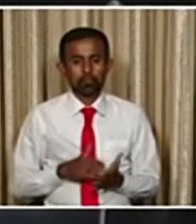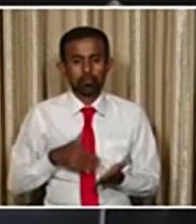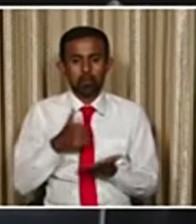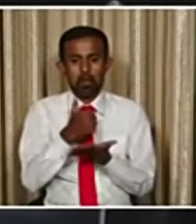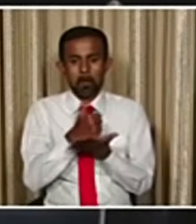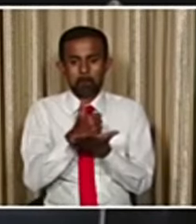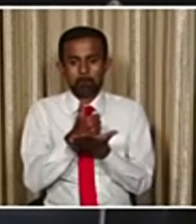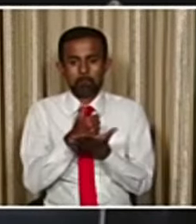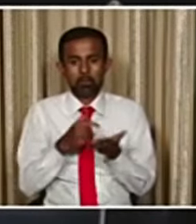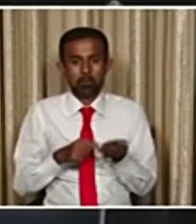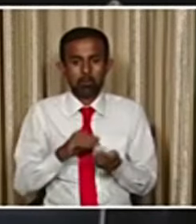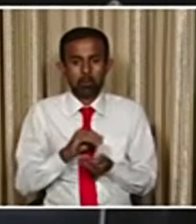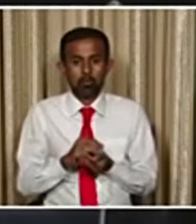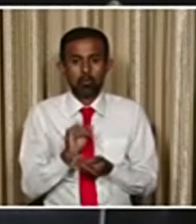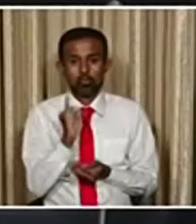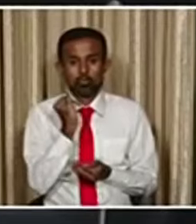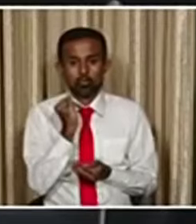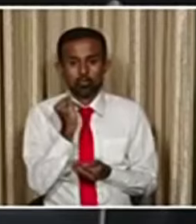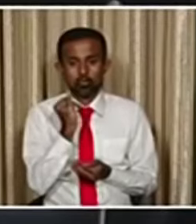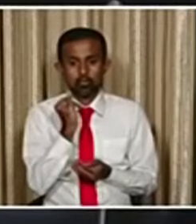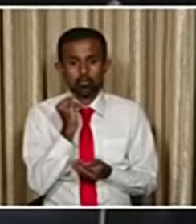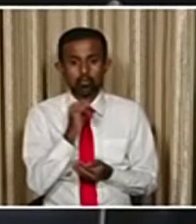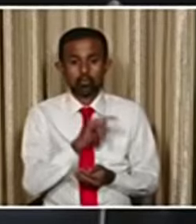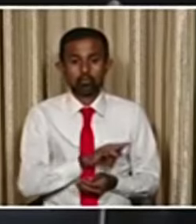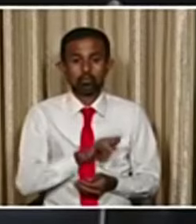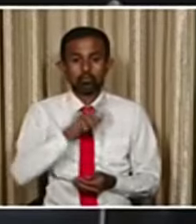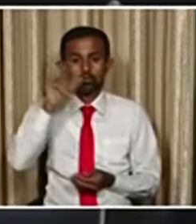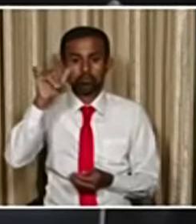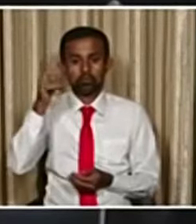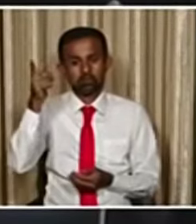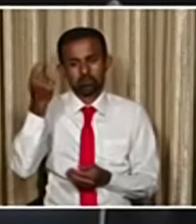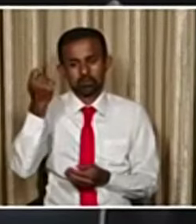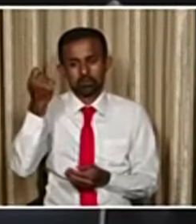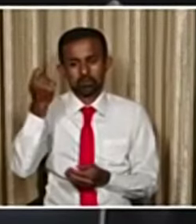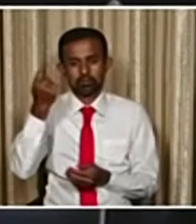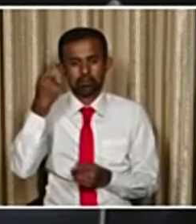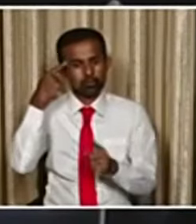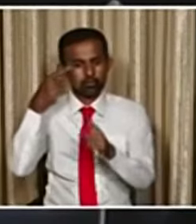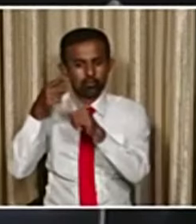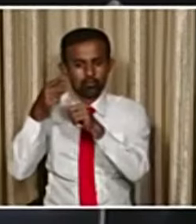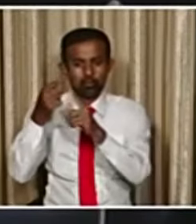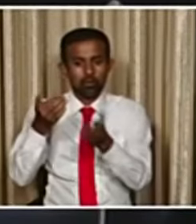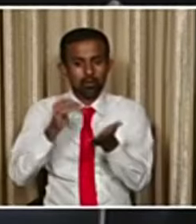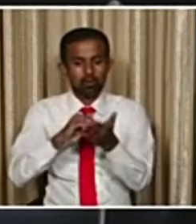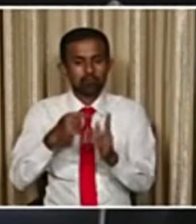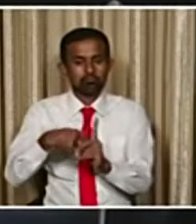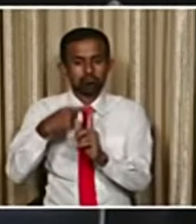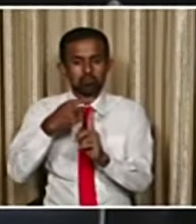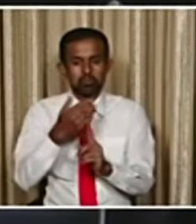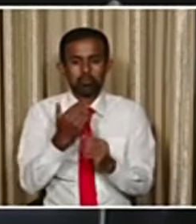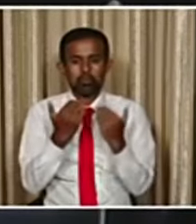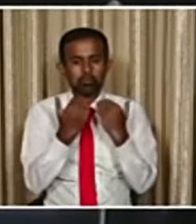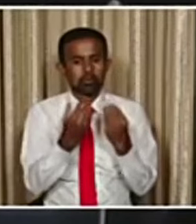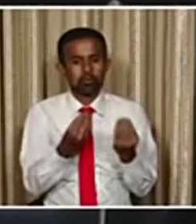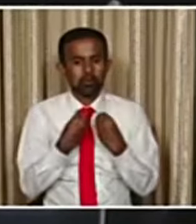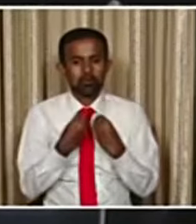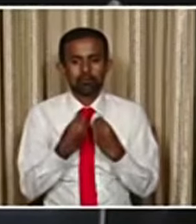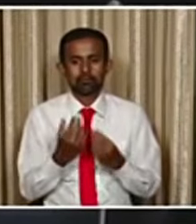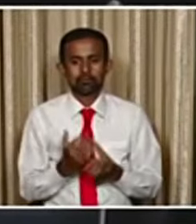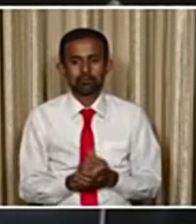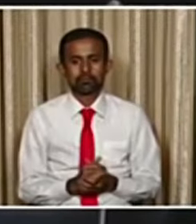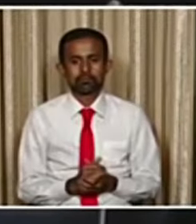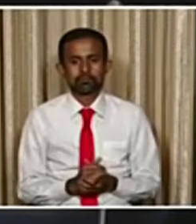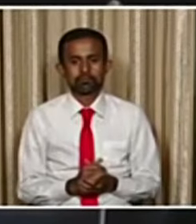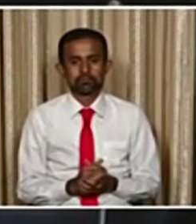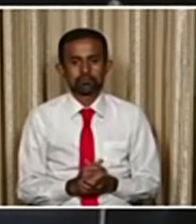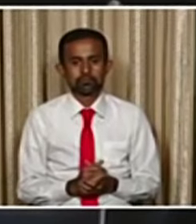ಮಹಾಬ್ಯಾಂಕ್ ಸಹ ಬಾಂಡಾಗಾರೆ ನಿಲದಾರಿ ಇನ್ನು ಉಂಟ ಯಾವಣ್ಣ ಕೇಳ ಔಗ್ಯ ಆರ್ಥಿಕ ಸಂಬಂಧೇನ್ ದೇವತ ಕುಟುಂಬ ಉಪದಿಸ್ಕಾನ್